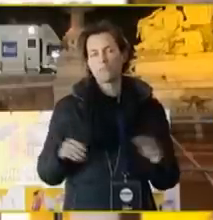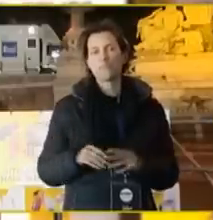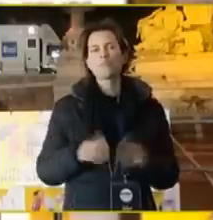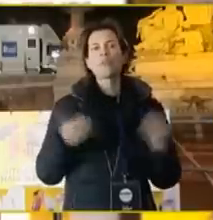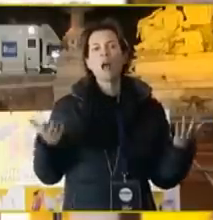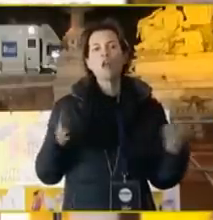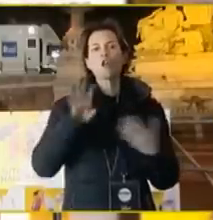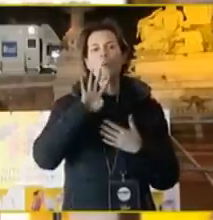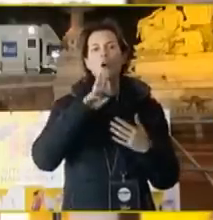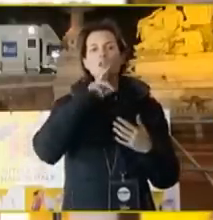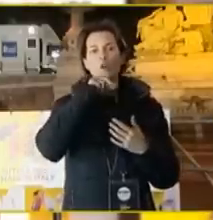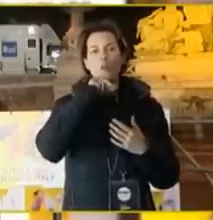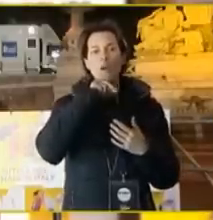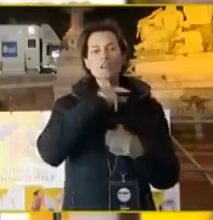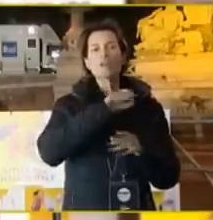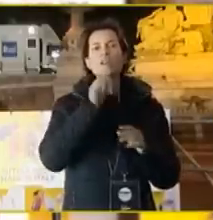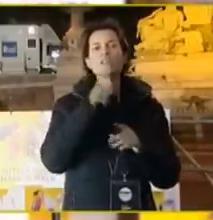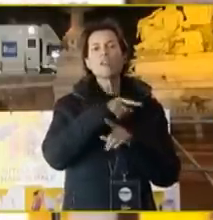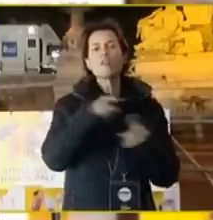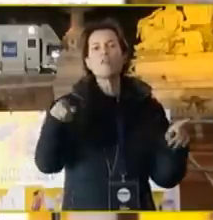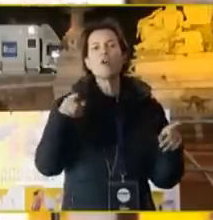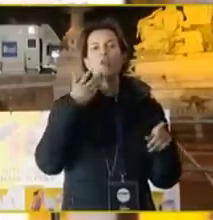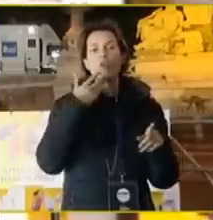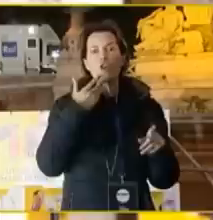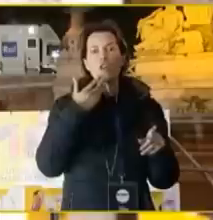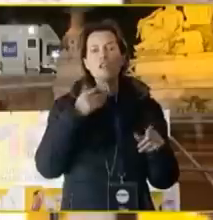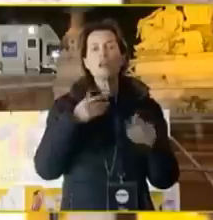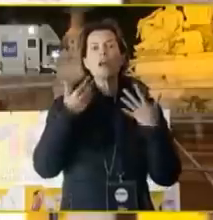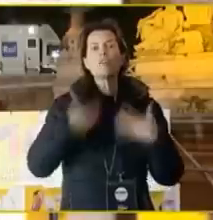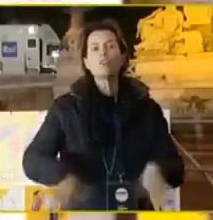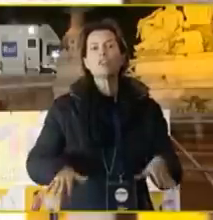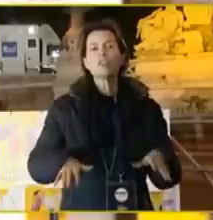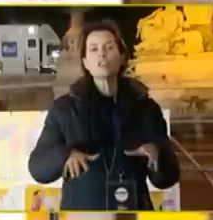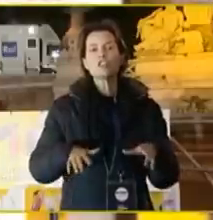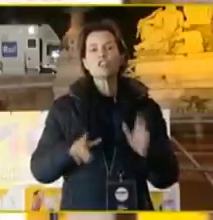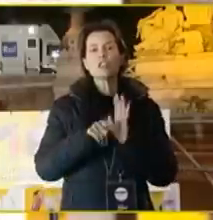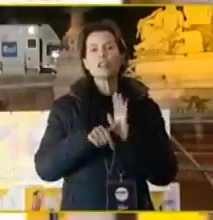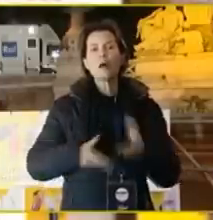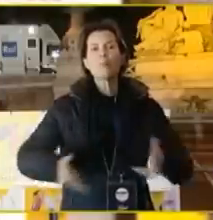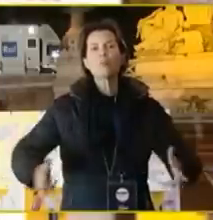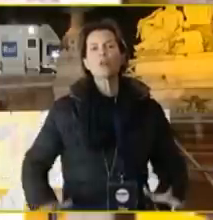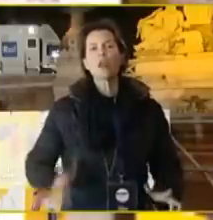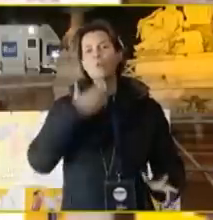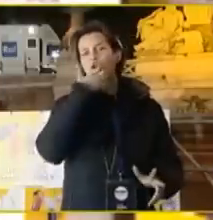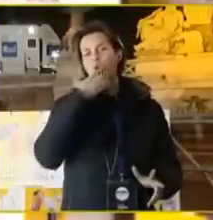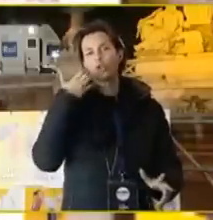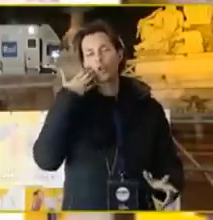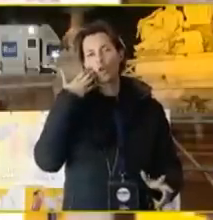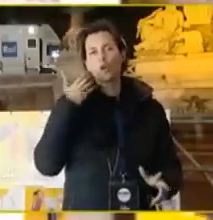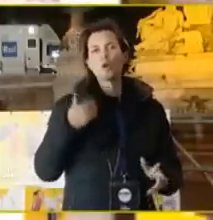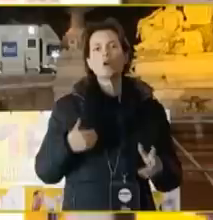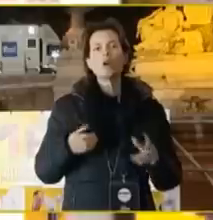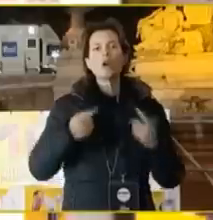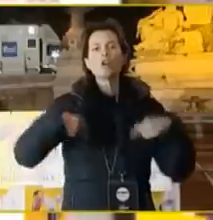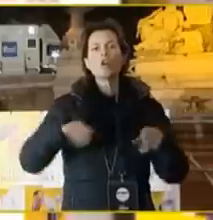il 4 marzo, se vorrete, finisce l'epoca delle poltrone, di quelli che lavorano per la gente dentro